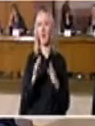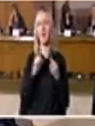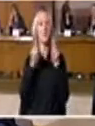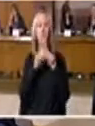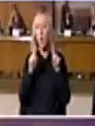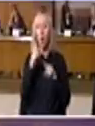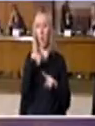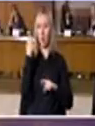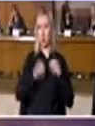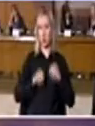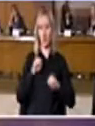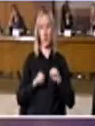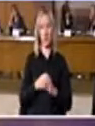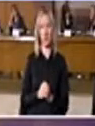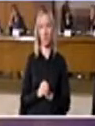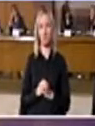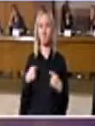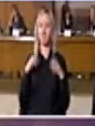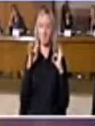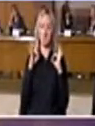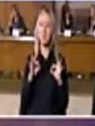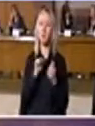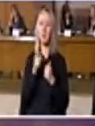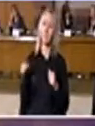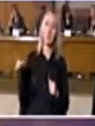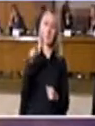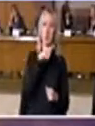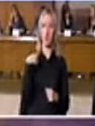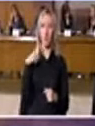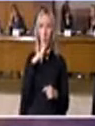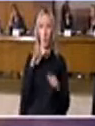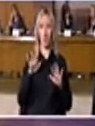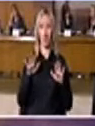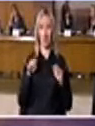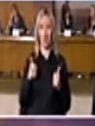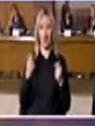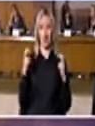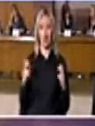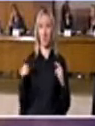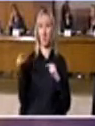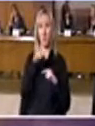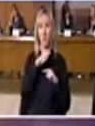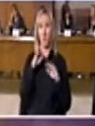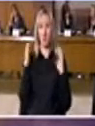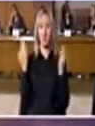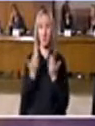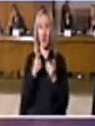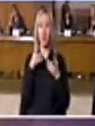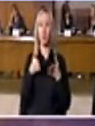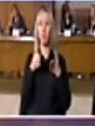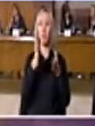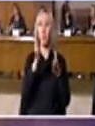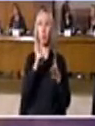ličnog svojstva. Sigurna sam da svi mi koji danas sedimo u ovoj sali, put kojim Srbija